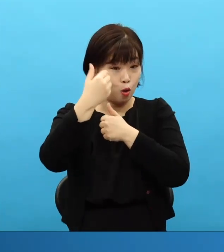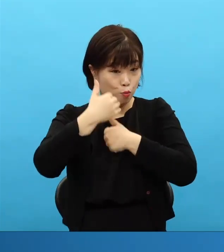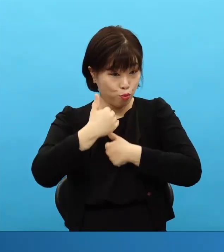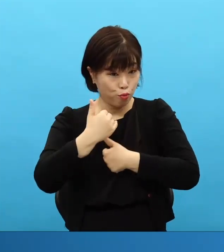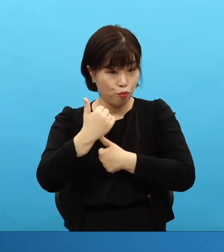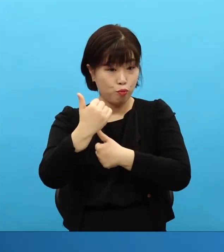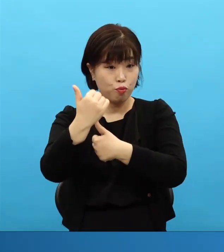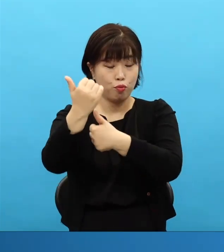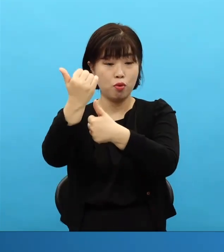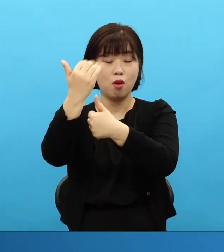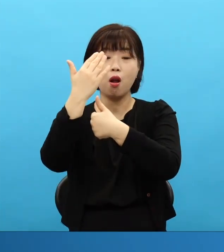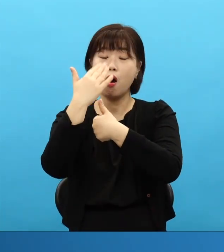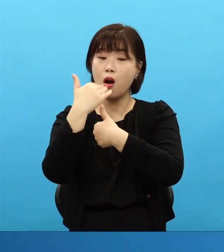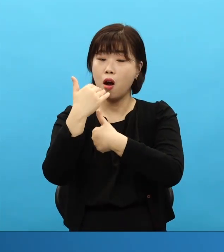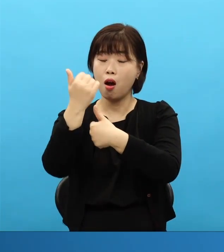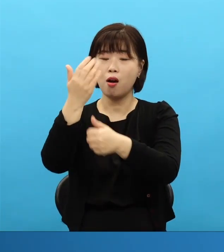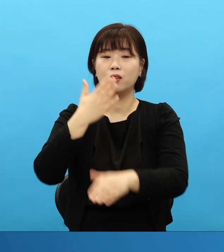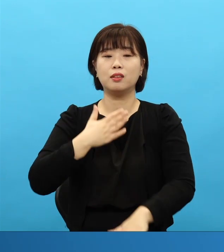내게